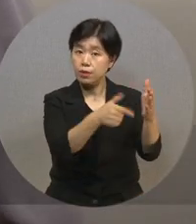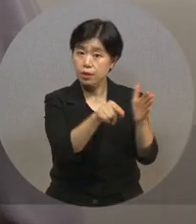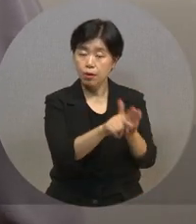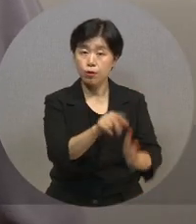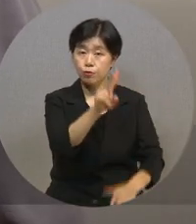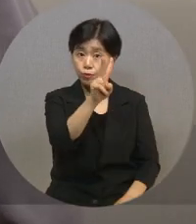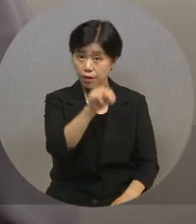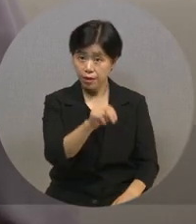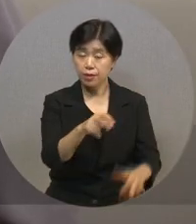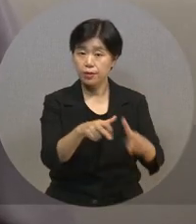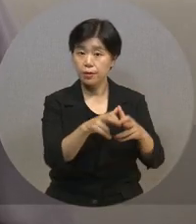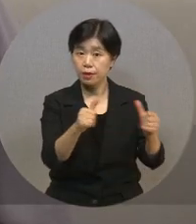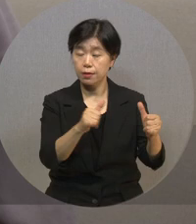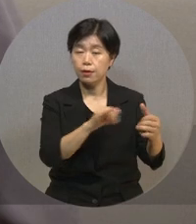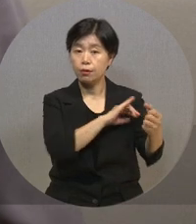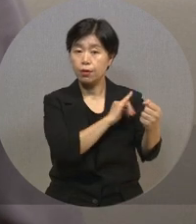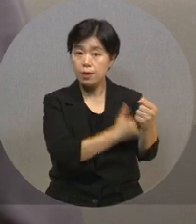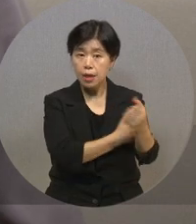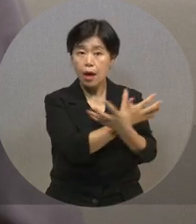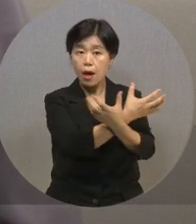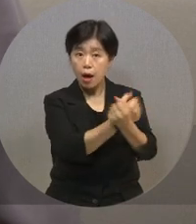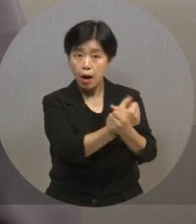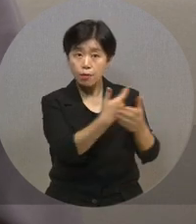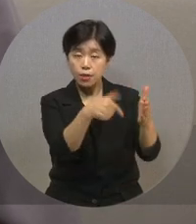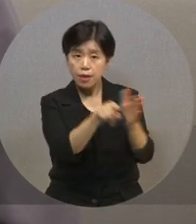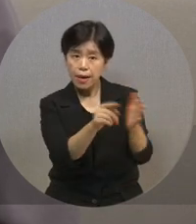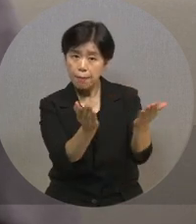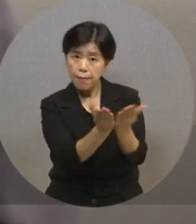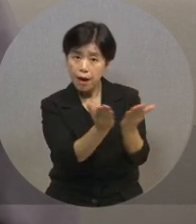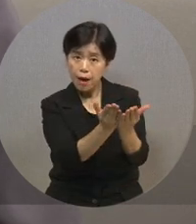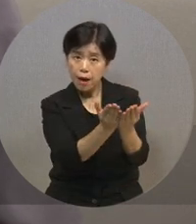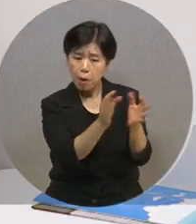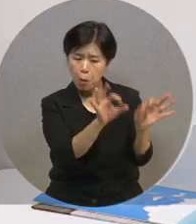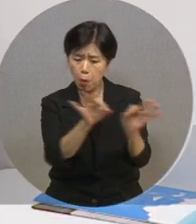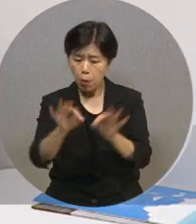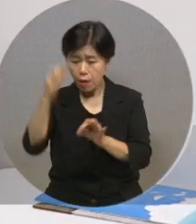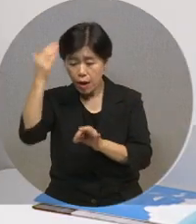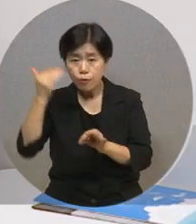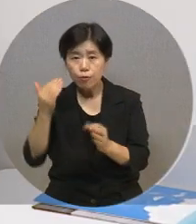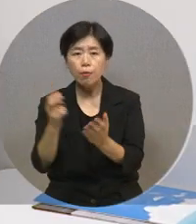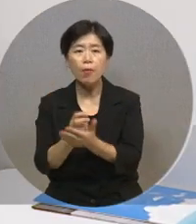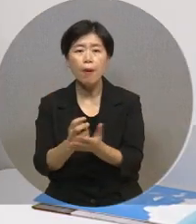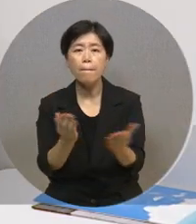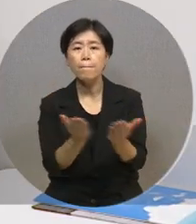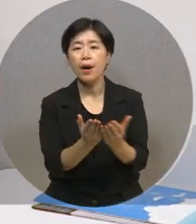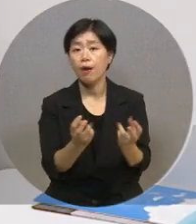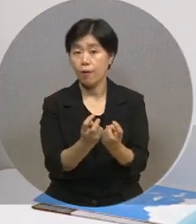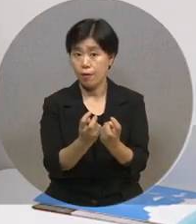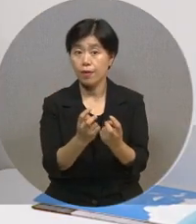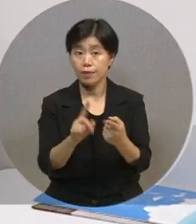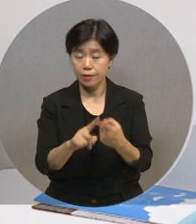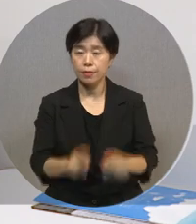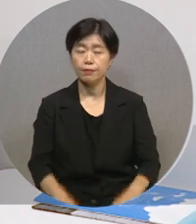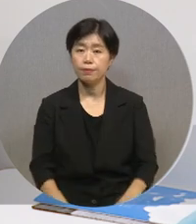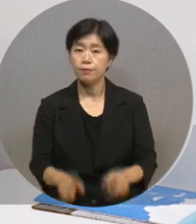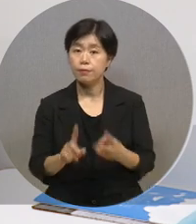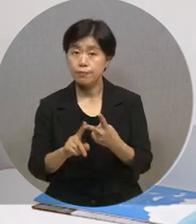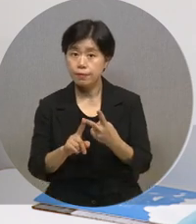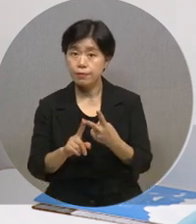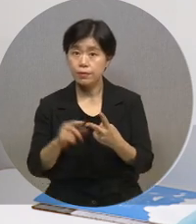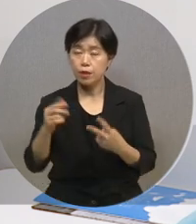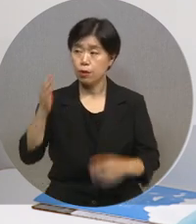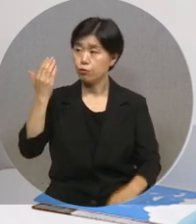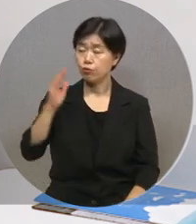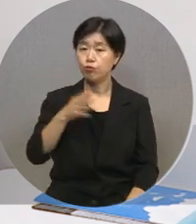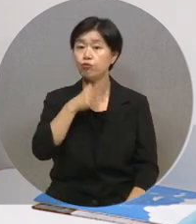장애인 권리 협약의 국내법 적용을 위한 국내법 개정 연대 활동 그리고 사각지대 해소를 위해서는 최근에 고령